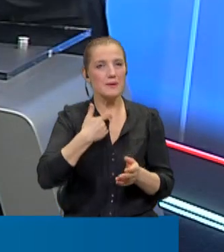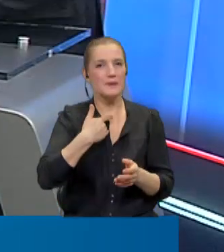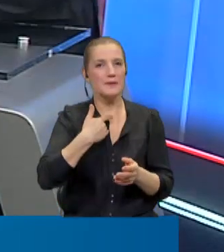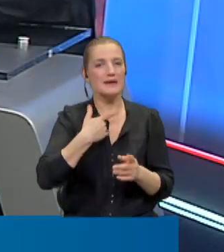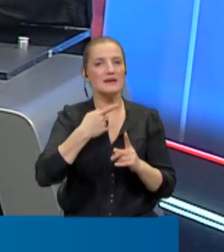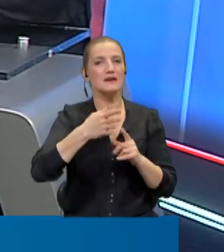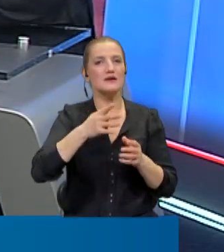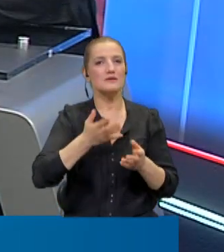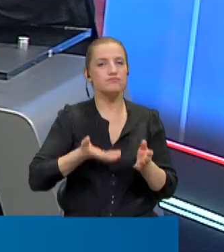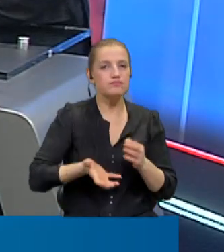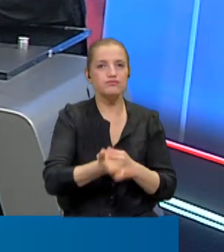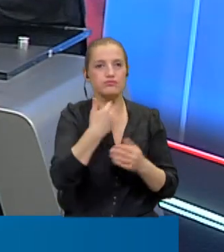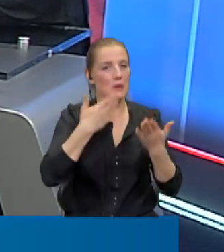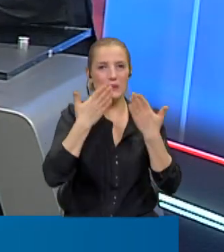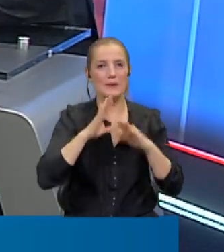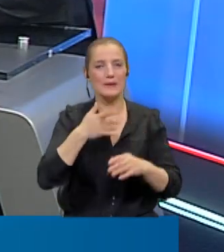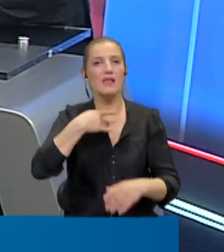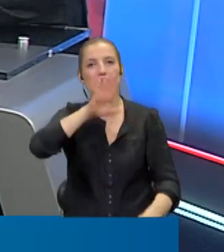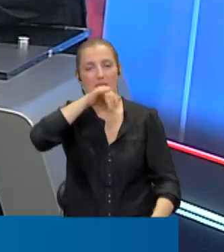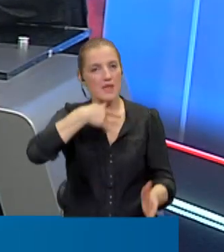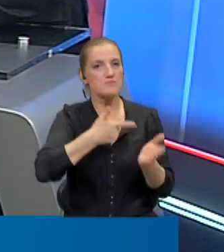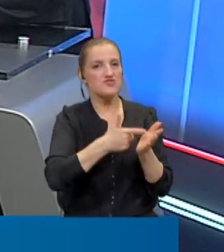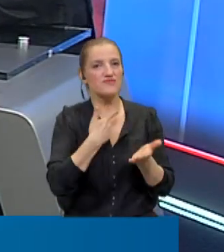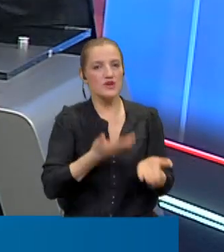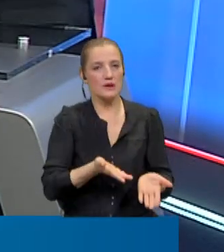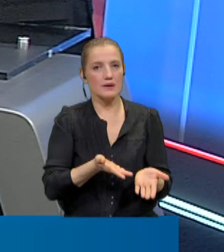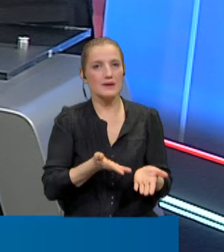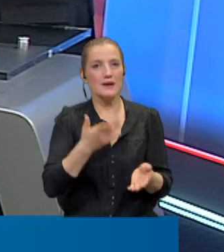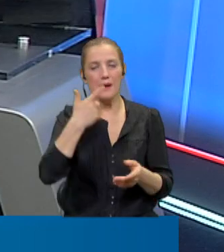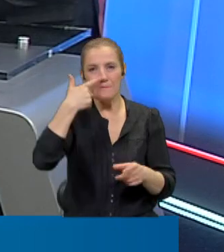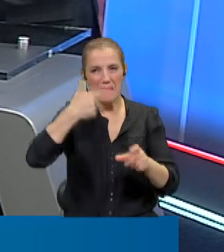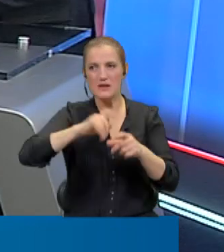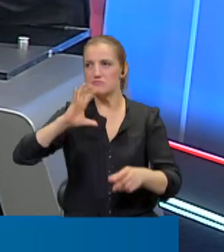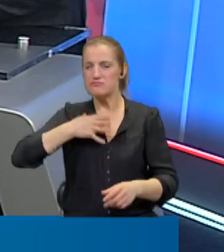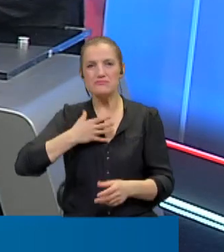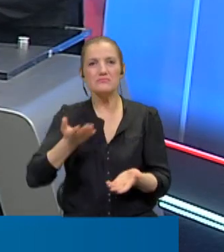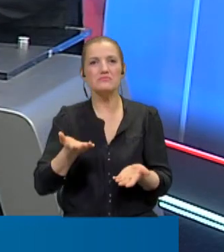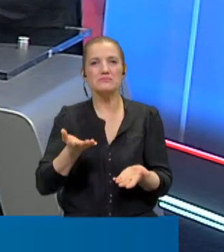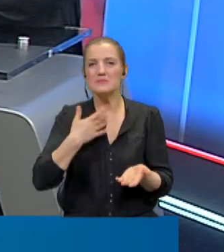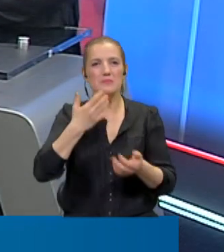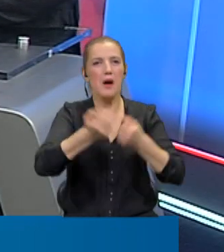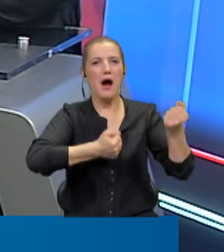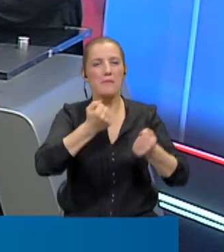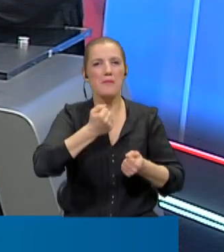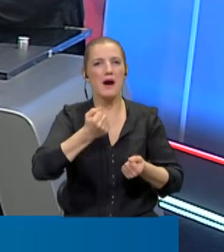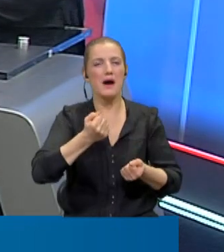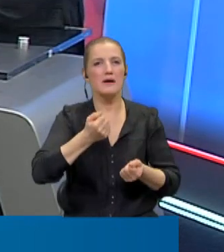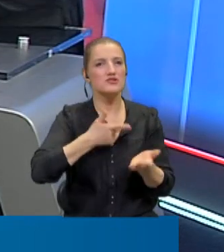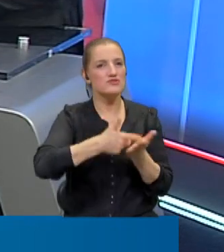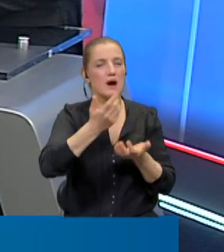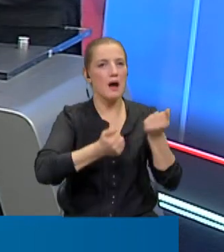traktörümüz olmadı İlker neden de çiftçi di Hani bırak benzin istasyonu traktörümüz bile olmamıştı